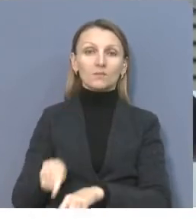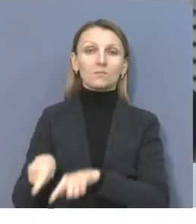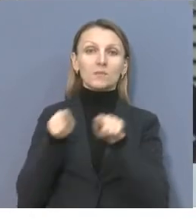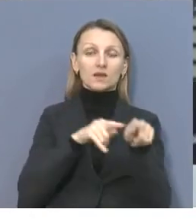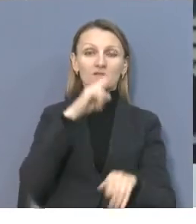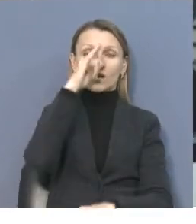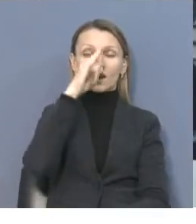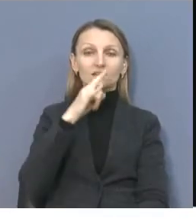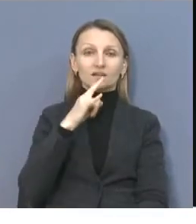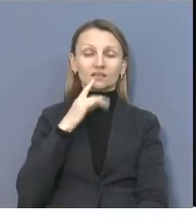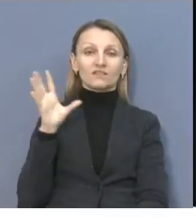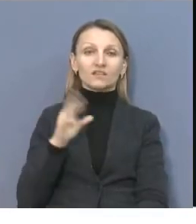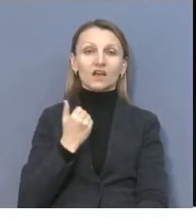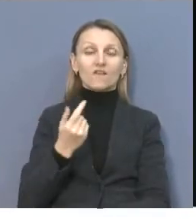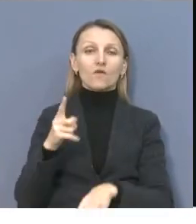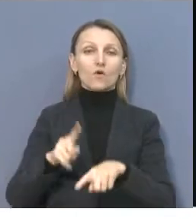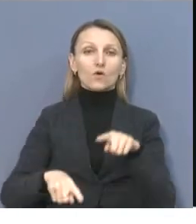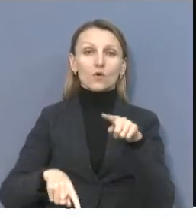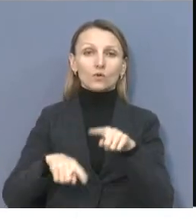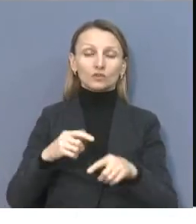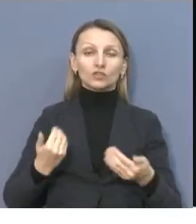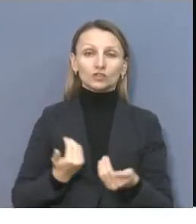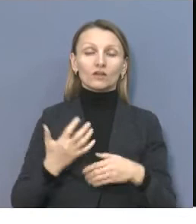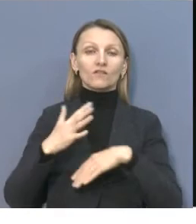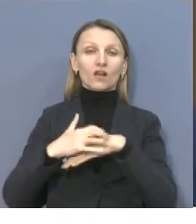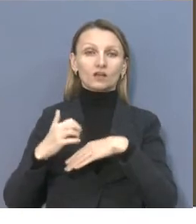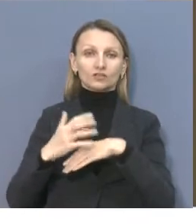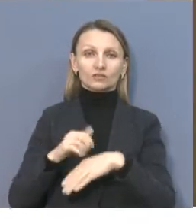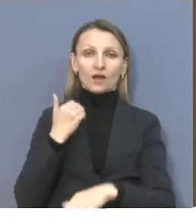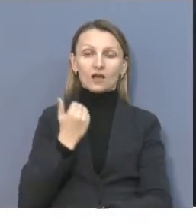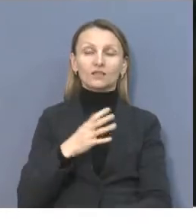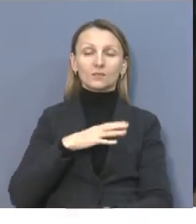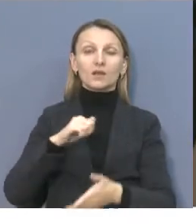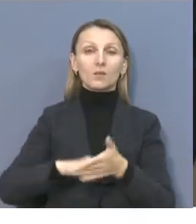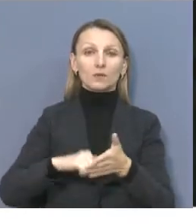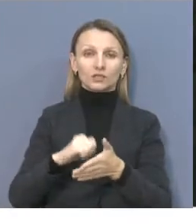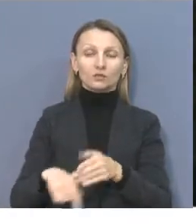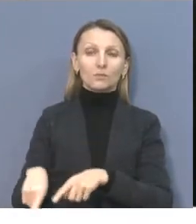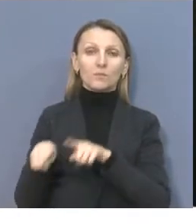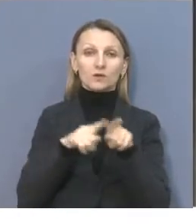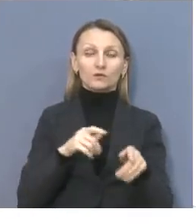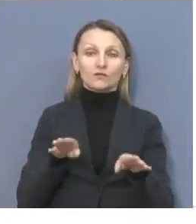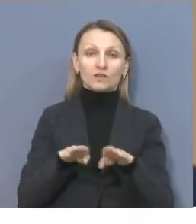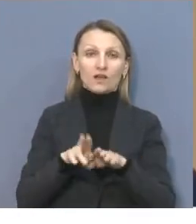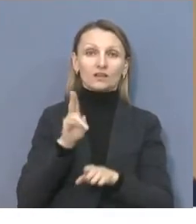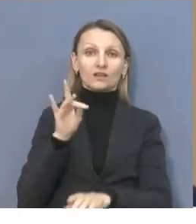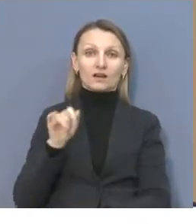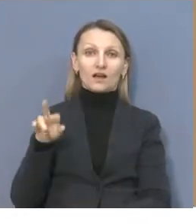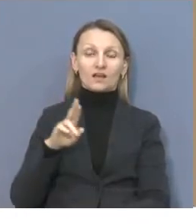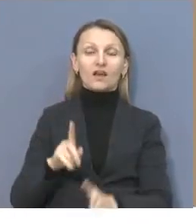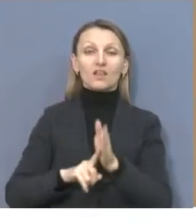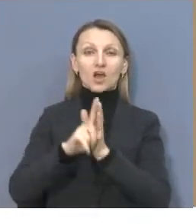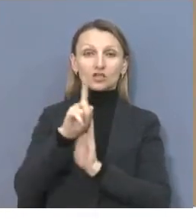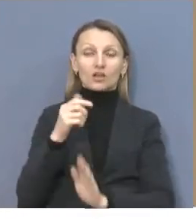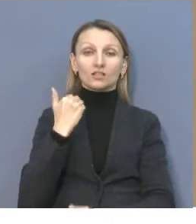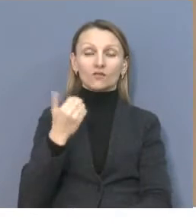практически вся его родня на тот момент проживала в кокшетау они и стали причиной переезда в эти края и вот с того момента как началась